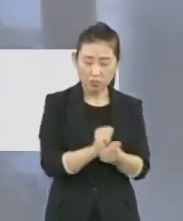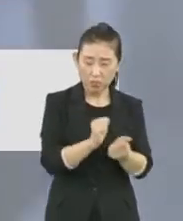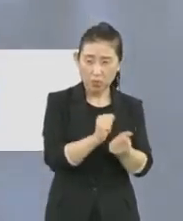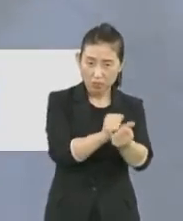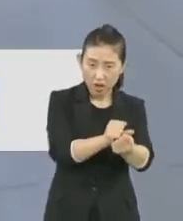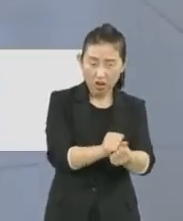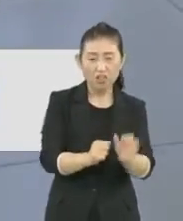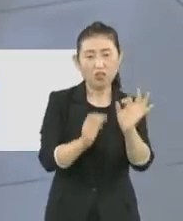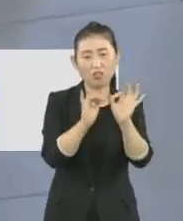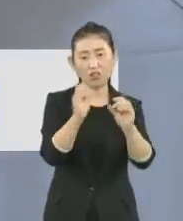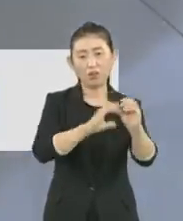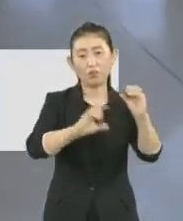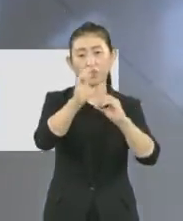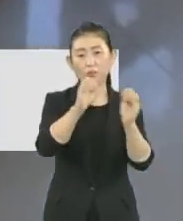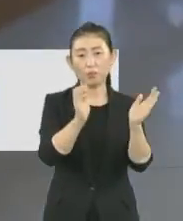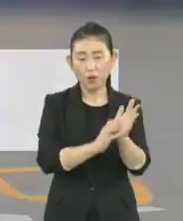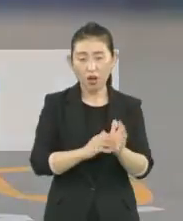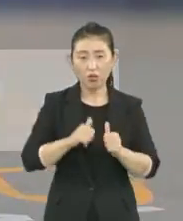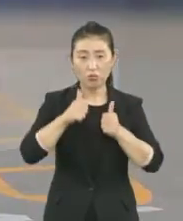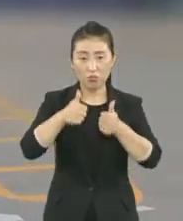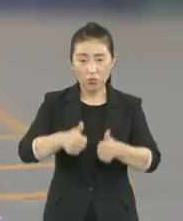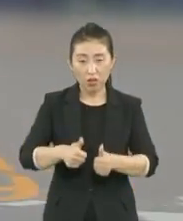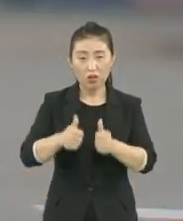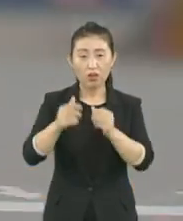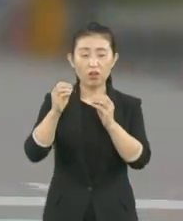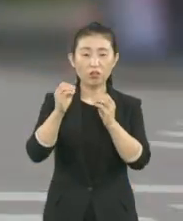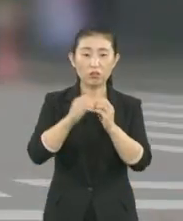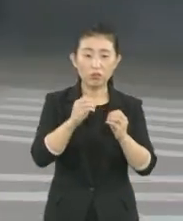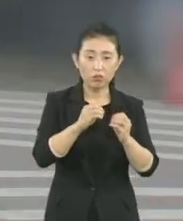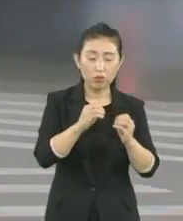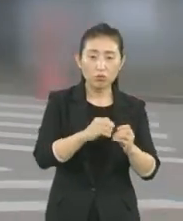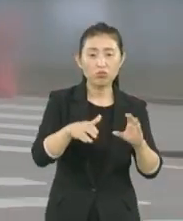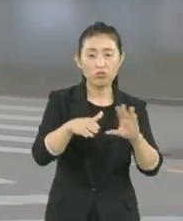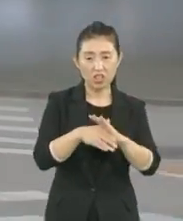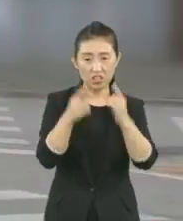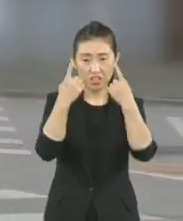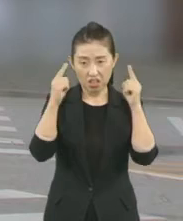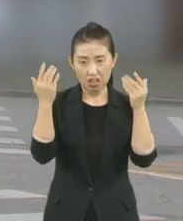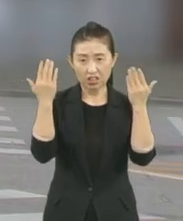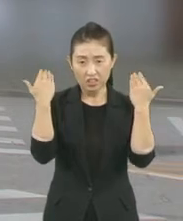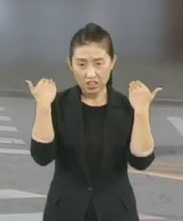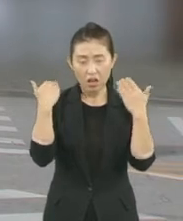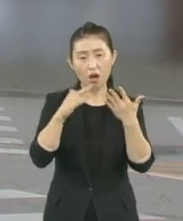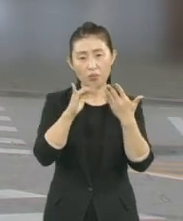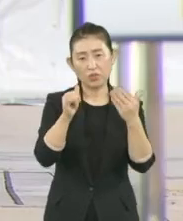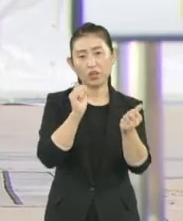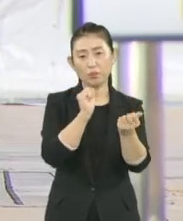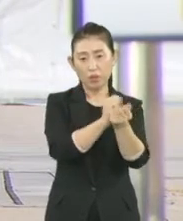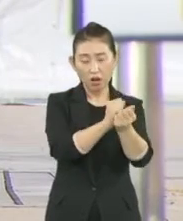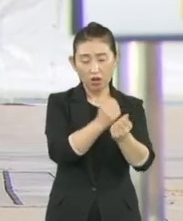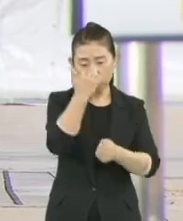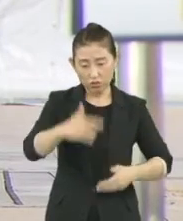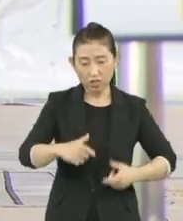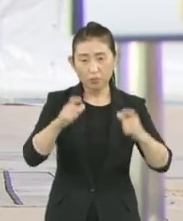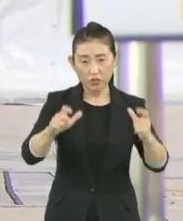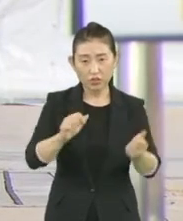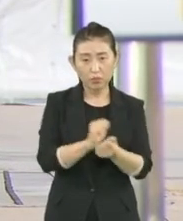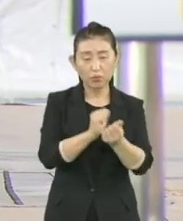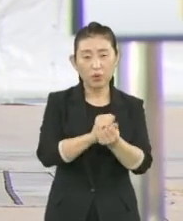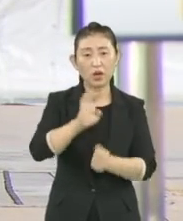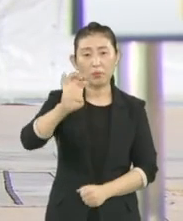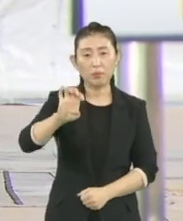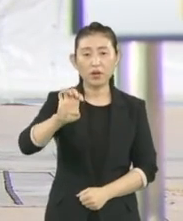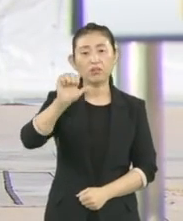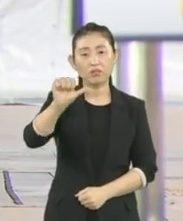여파로 10명이 추가됐고 부여 전통문화 대학생 9명이 양성 판정을 받는 등 충남에서 45명이